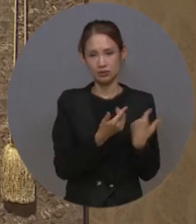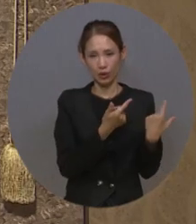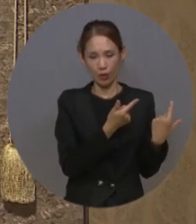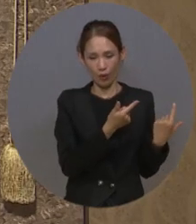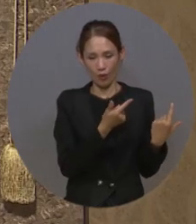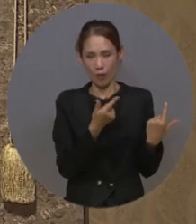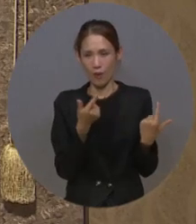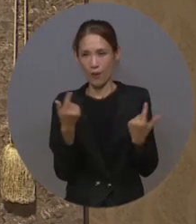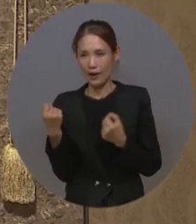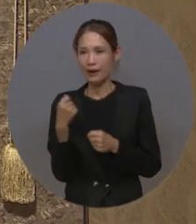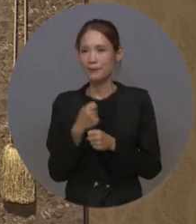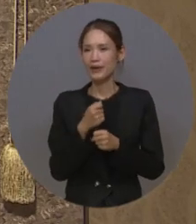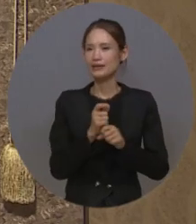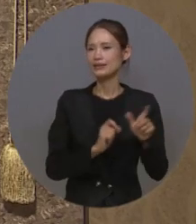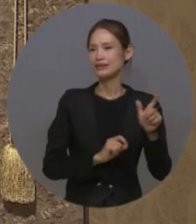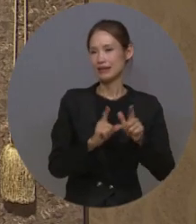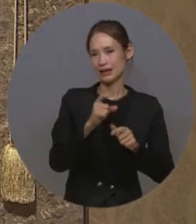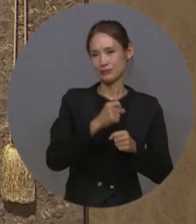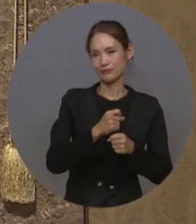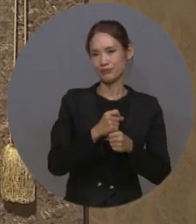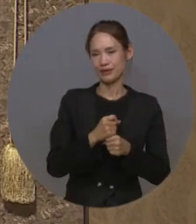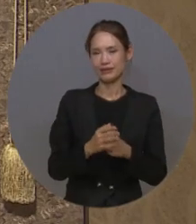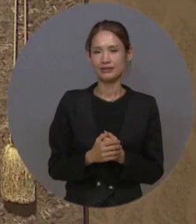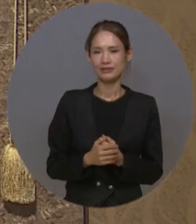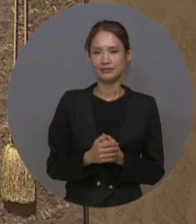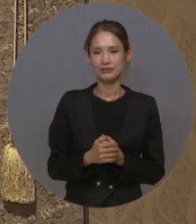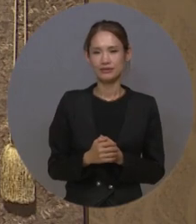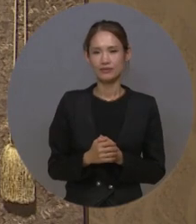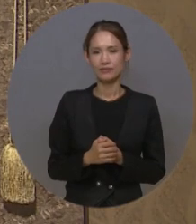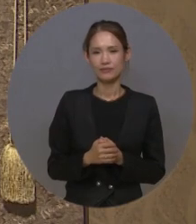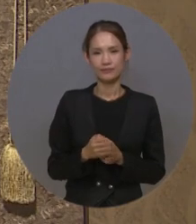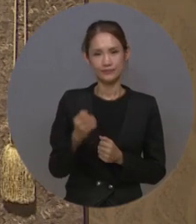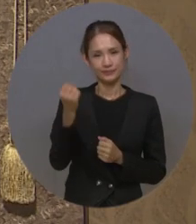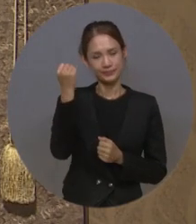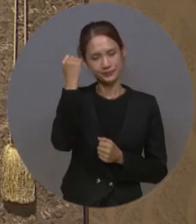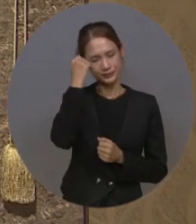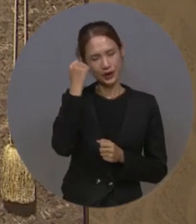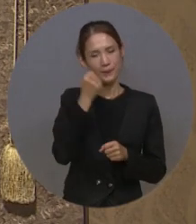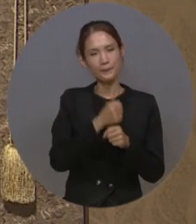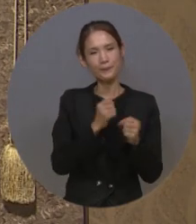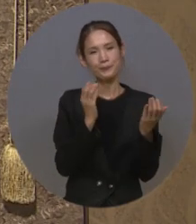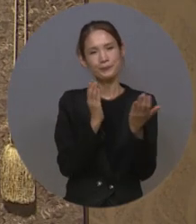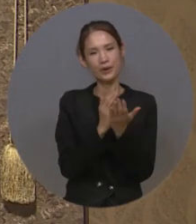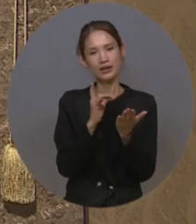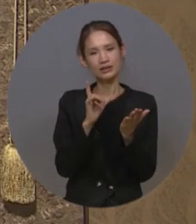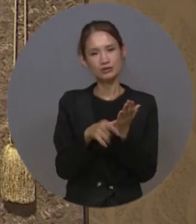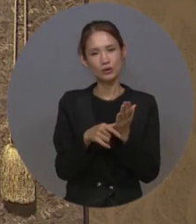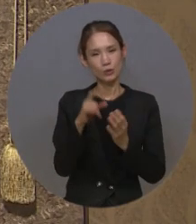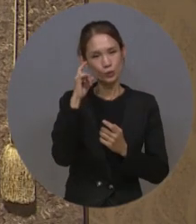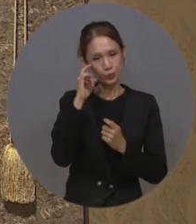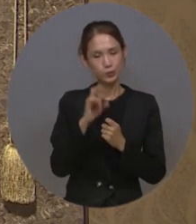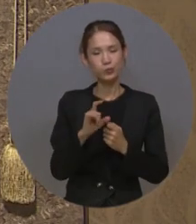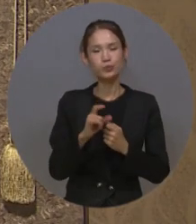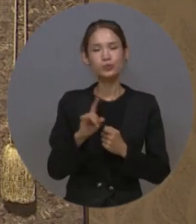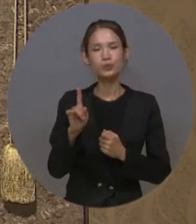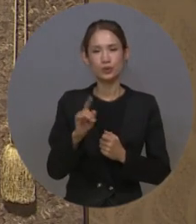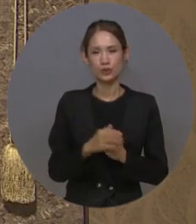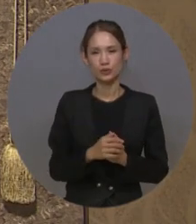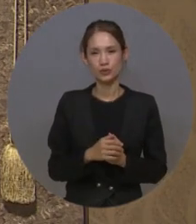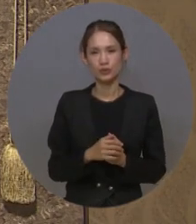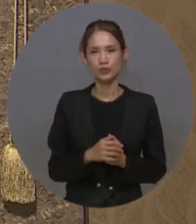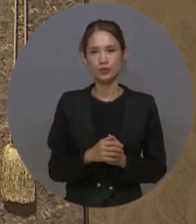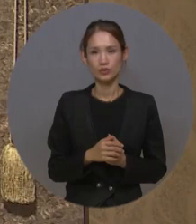대량 생산하는 베개라서 네. 이 베개를 맞출 때 고려할 게 뭔 줄 아세요? 어떤 건가요?